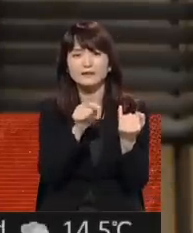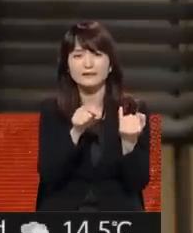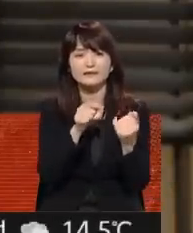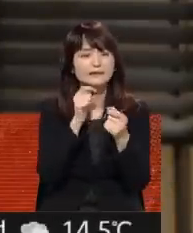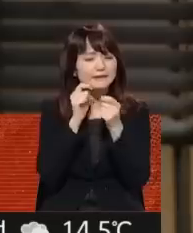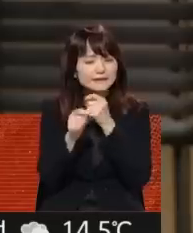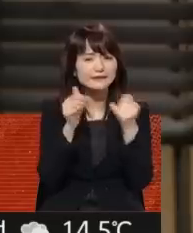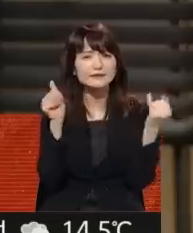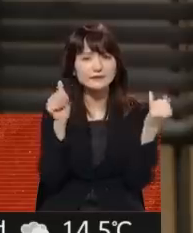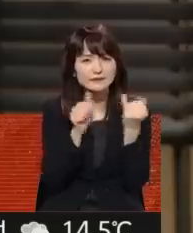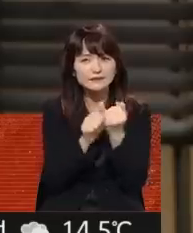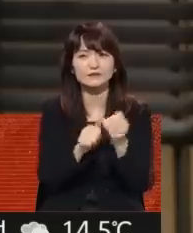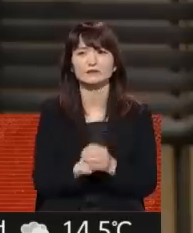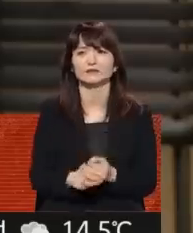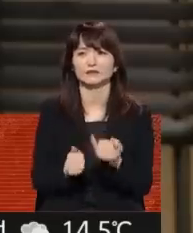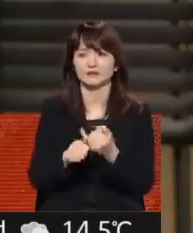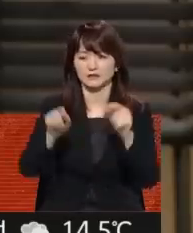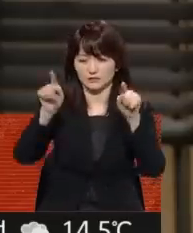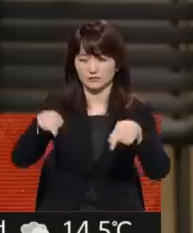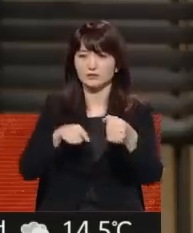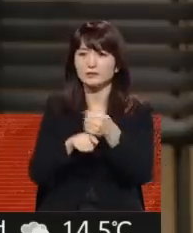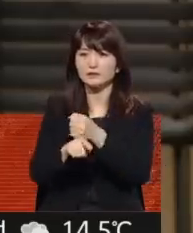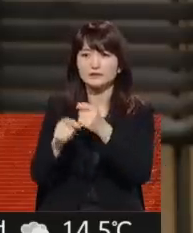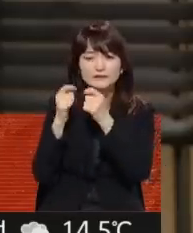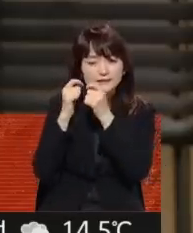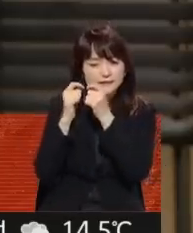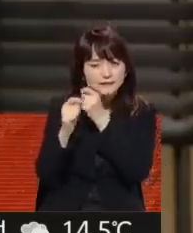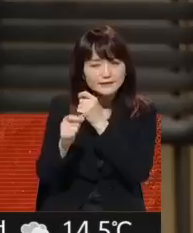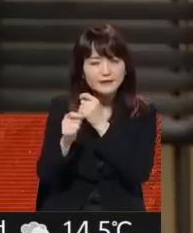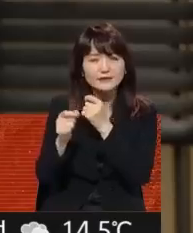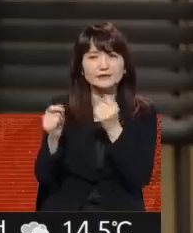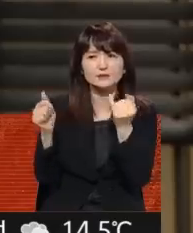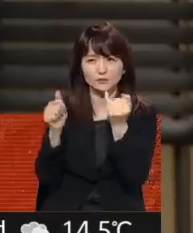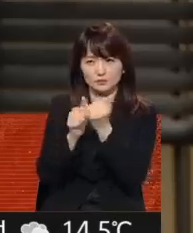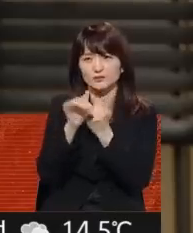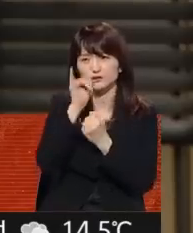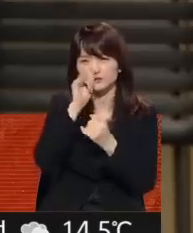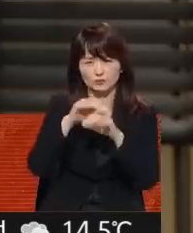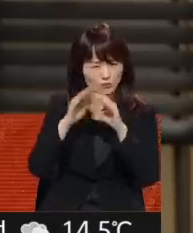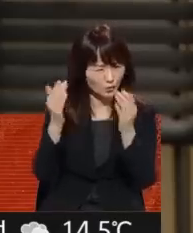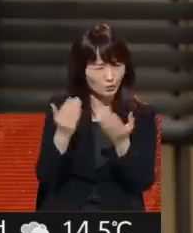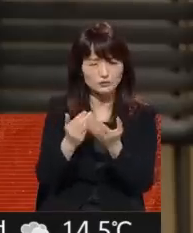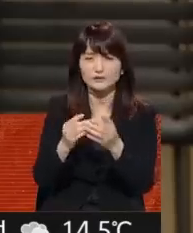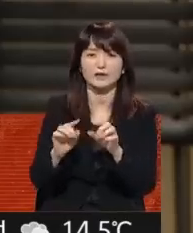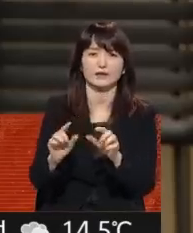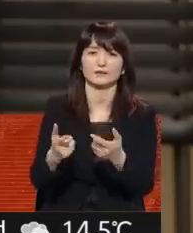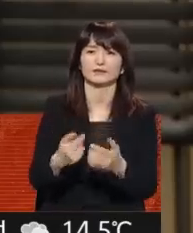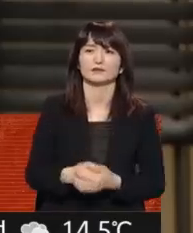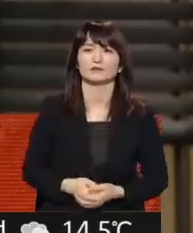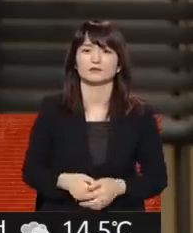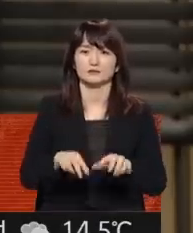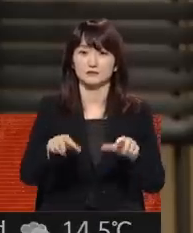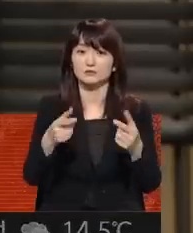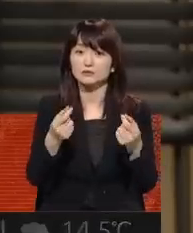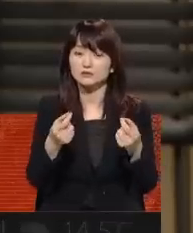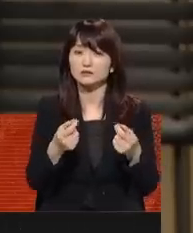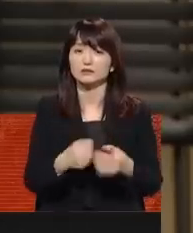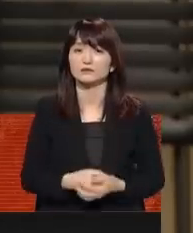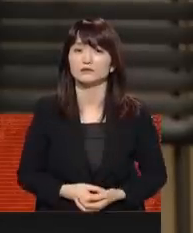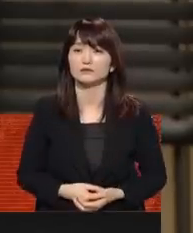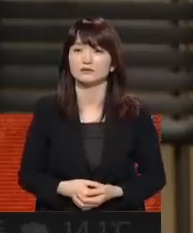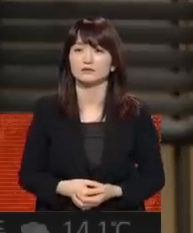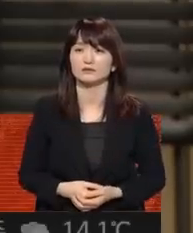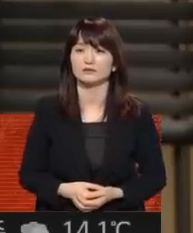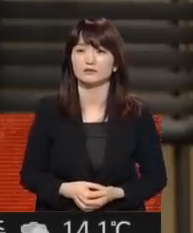하는데 실제 이제 이혼 사유 중에도 사기로 인한 혼인이 있긴 합니다 근데 모든 경우에 다 해당하는 건 아니고이 경우처럼 말씀드린 것처럼